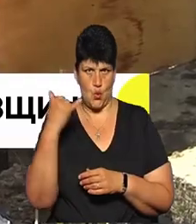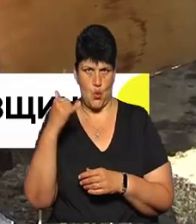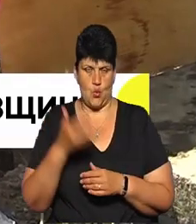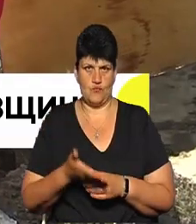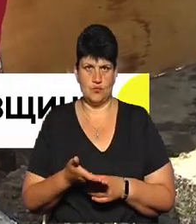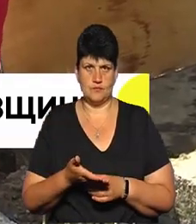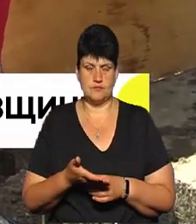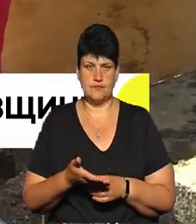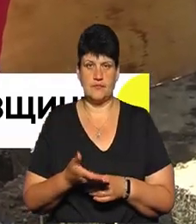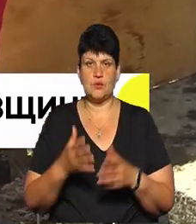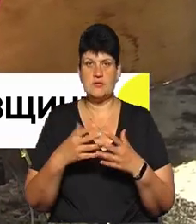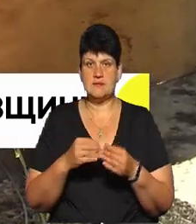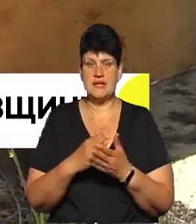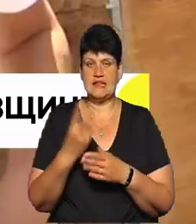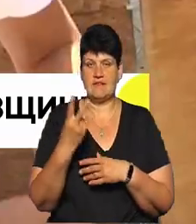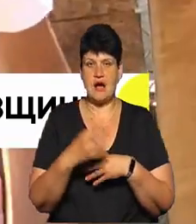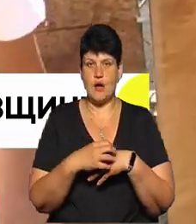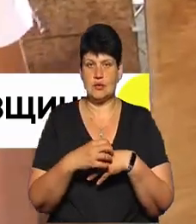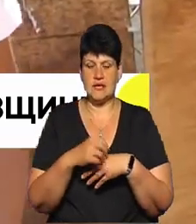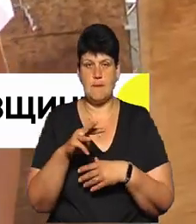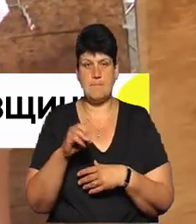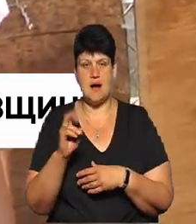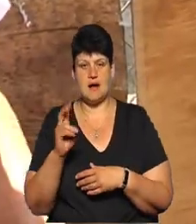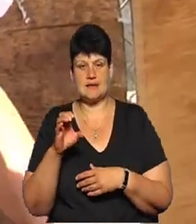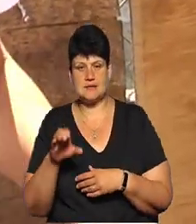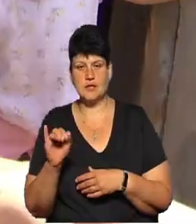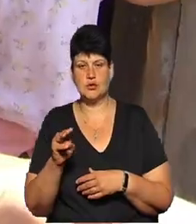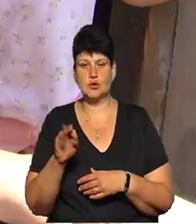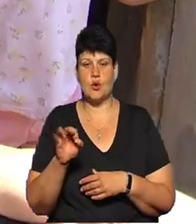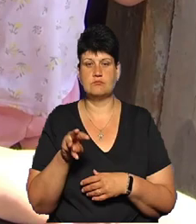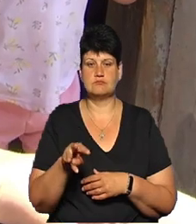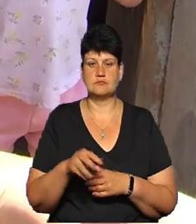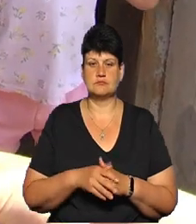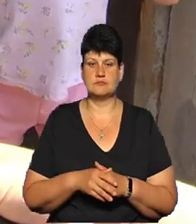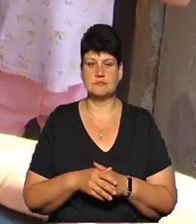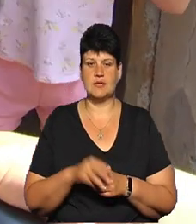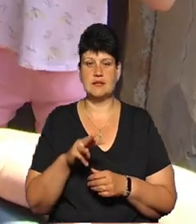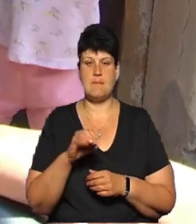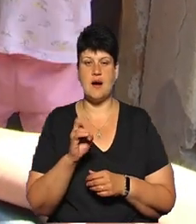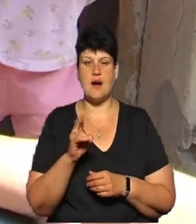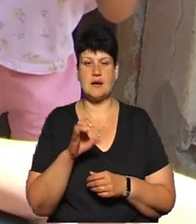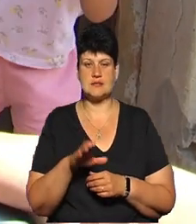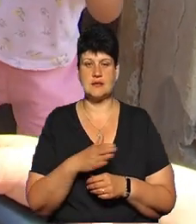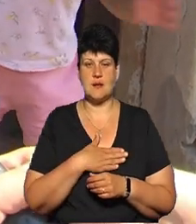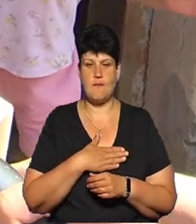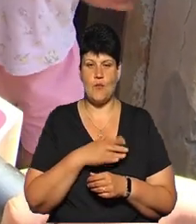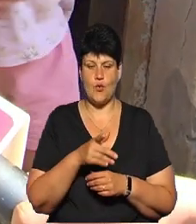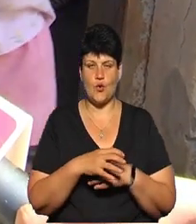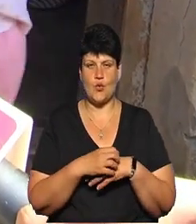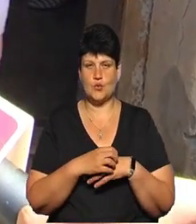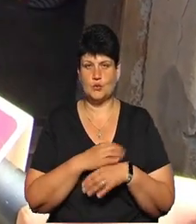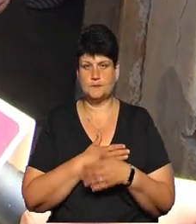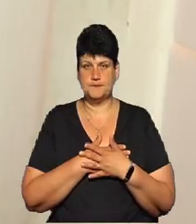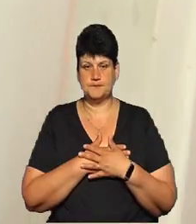У сім'ї є також два коти – Макс та Том. Це Макс, він мій любимий котик, я з ним